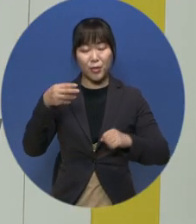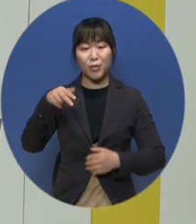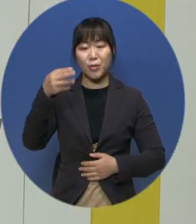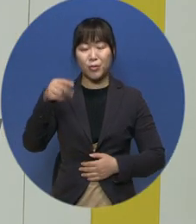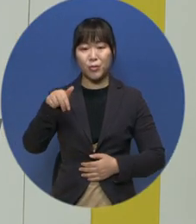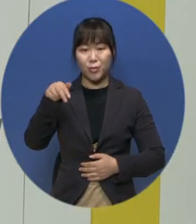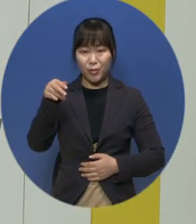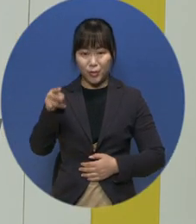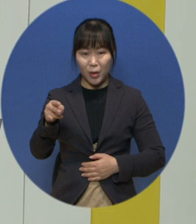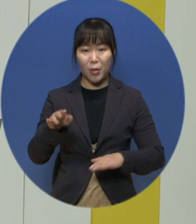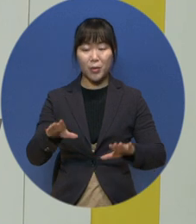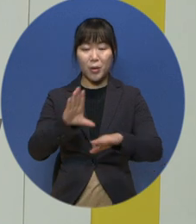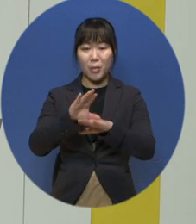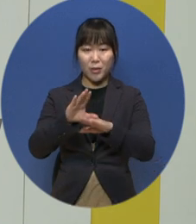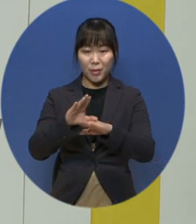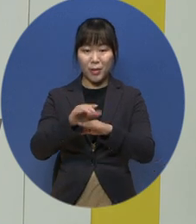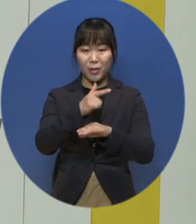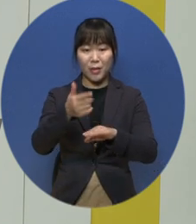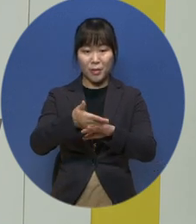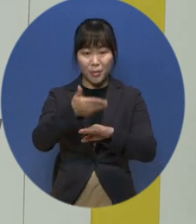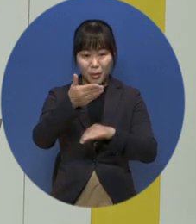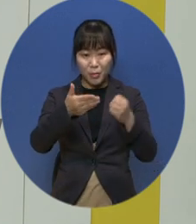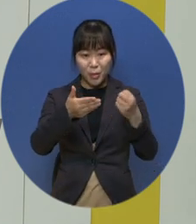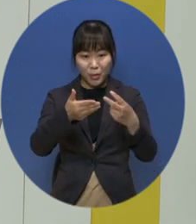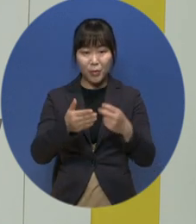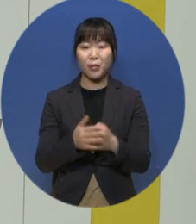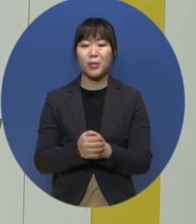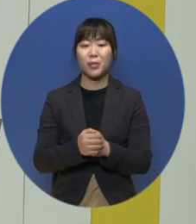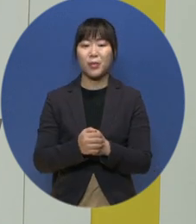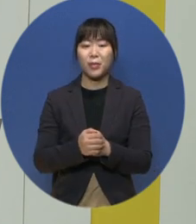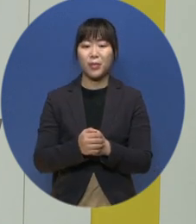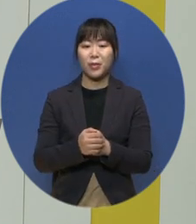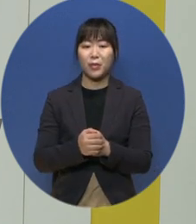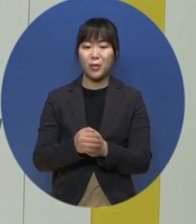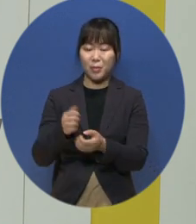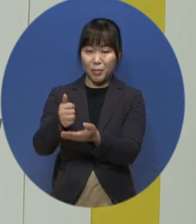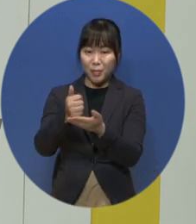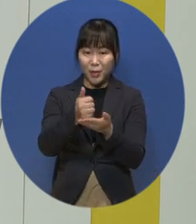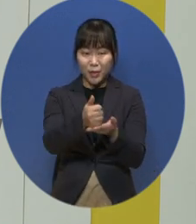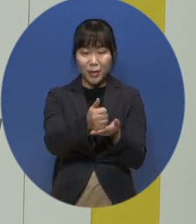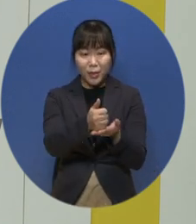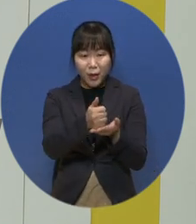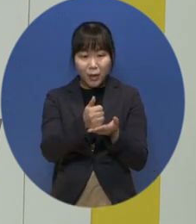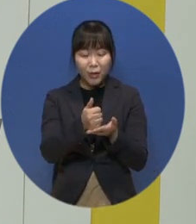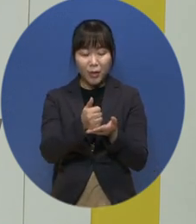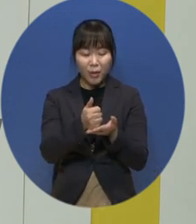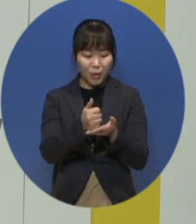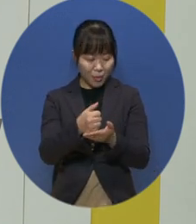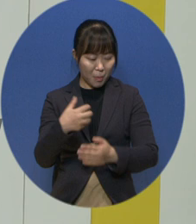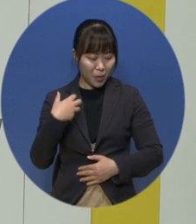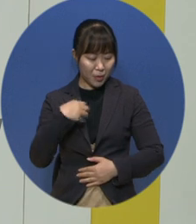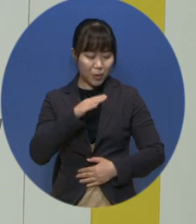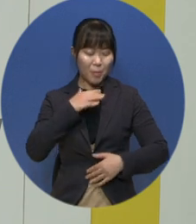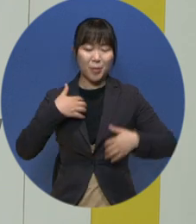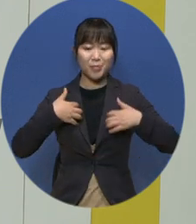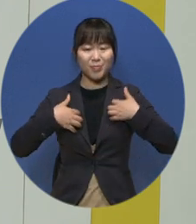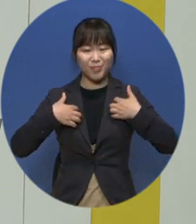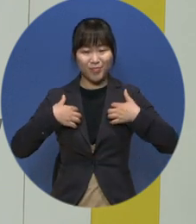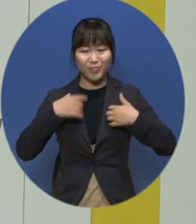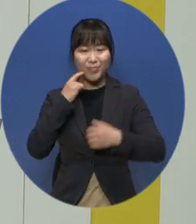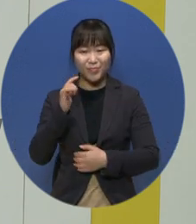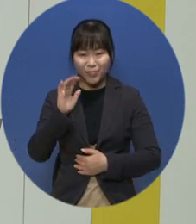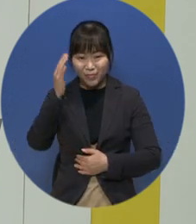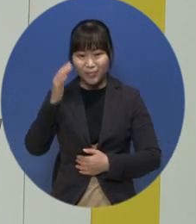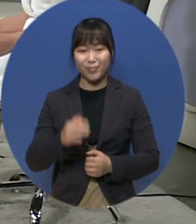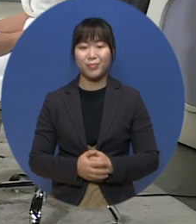오늘 이렇게 방송의 대선배님 또 이렇게 모시고 진행을 하게 돼서 너무 반갑습니다.